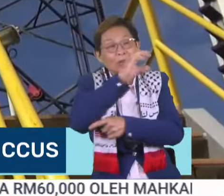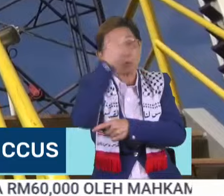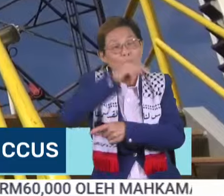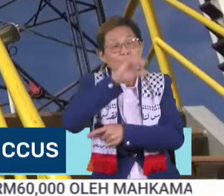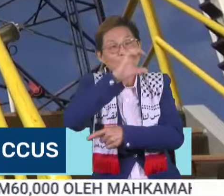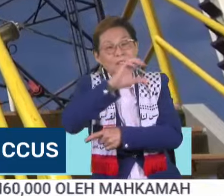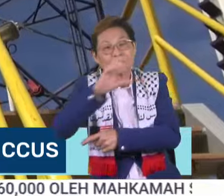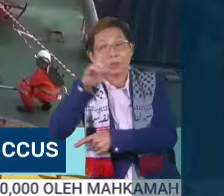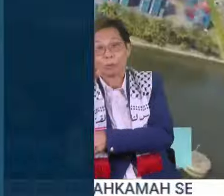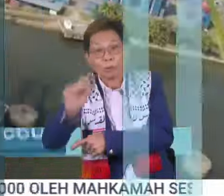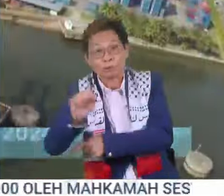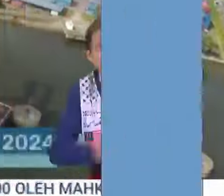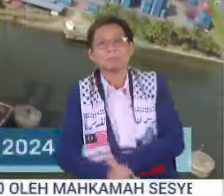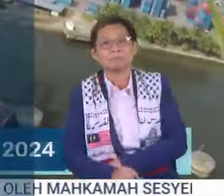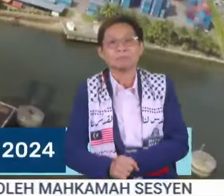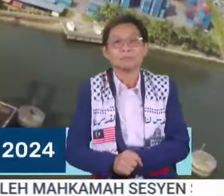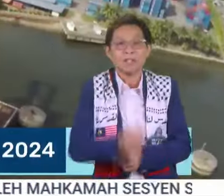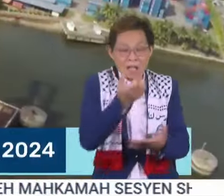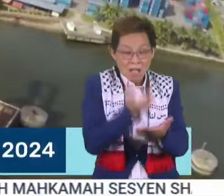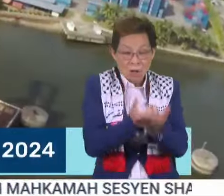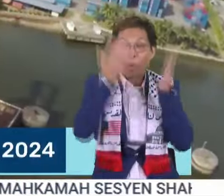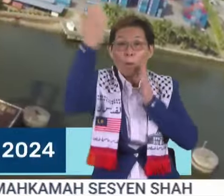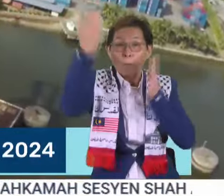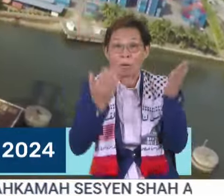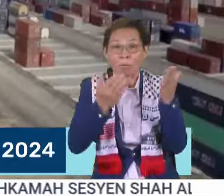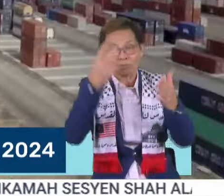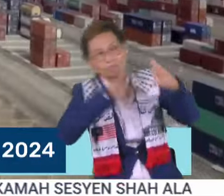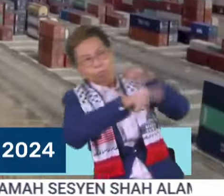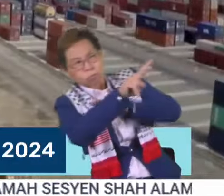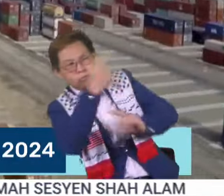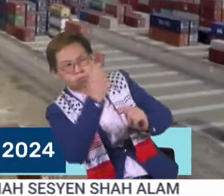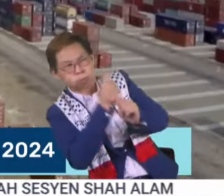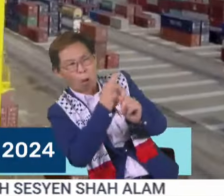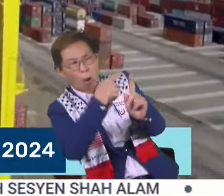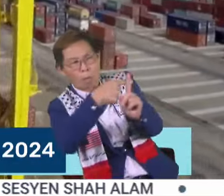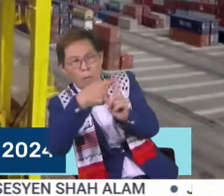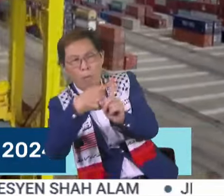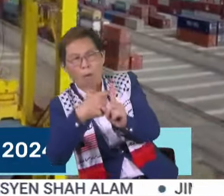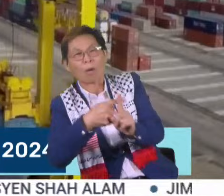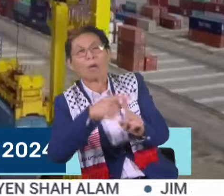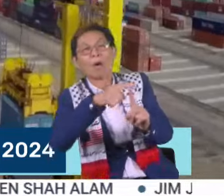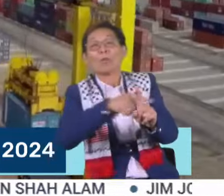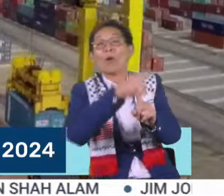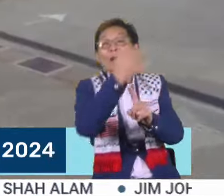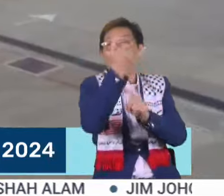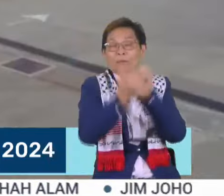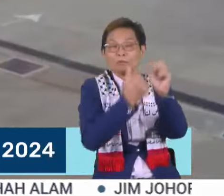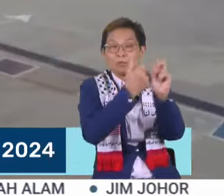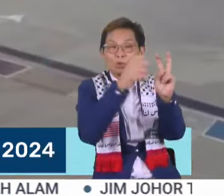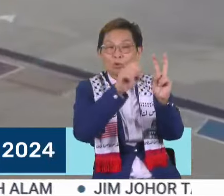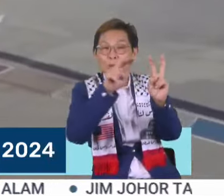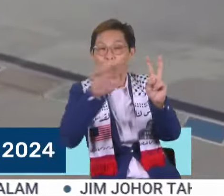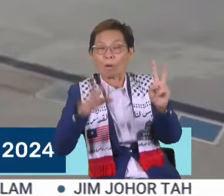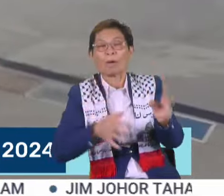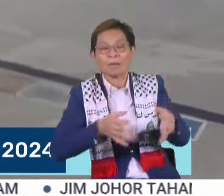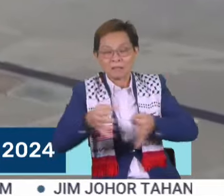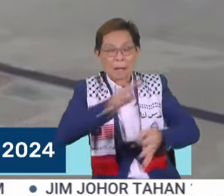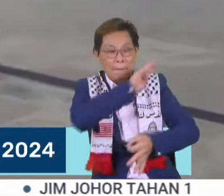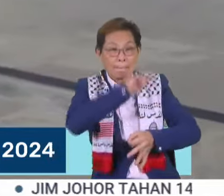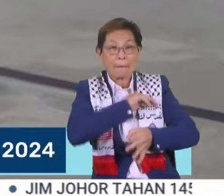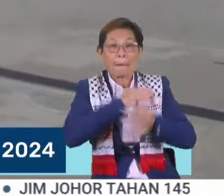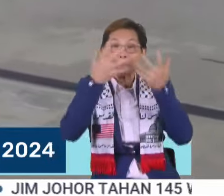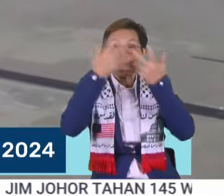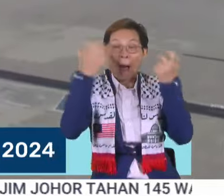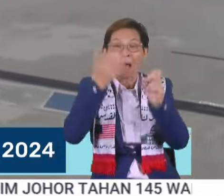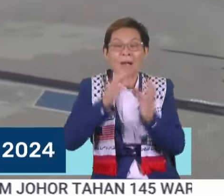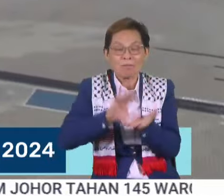CCUS. Momentum ekonomi negara diunjur kekal positif bagi suku kedua 2024. Jelas Maybank Investment